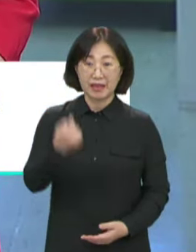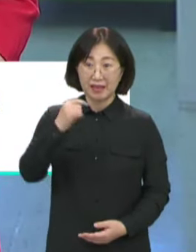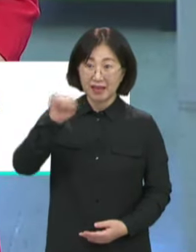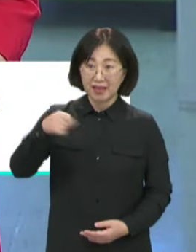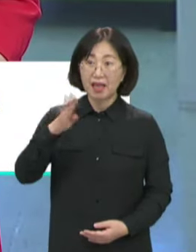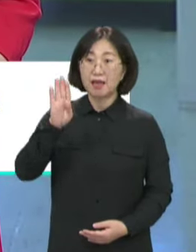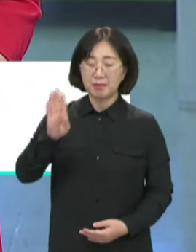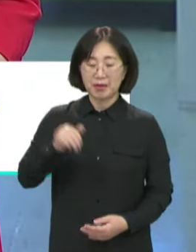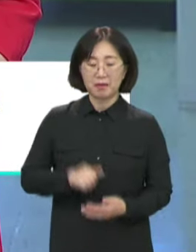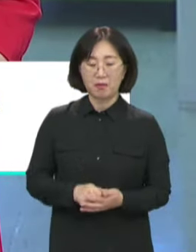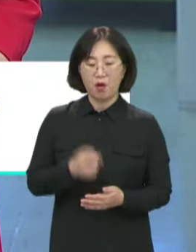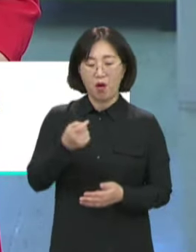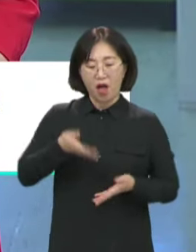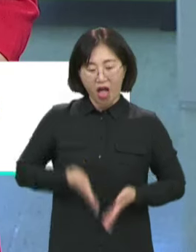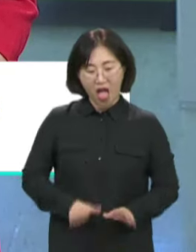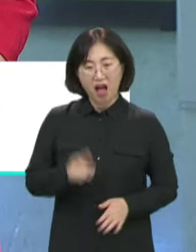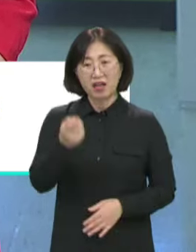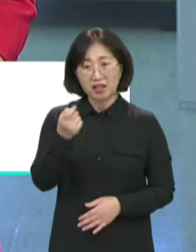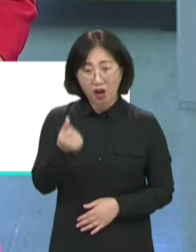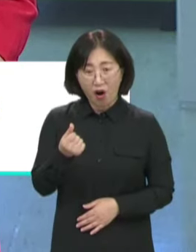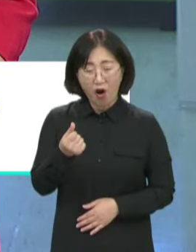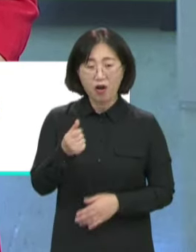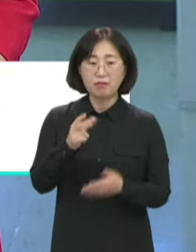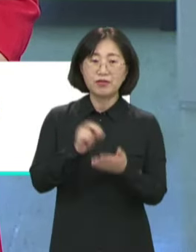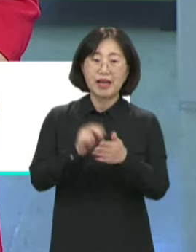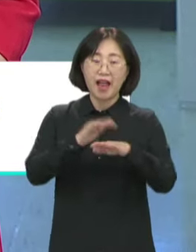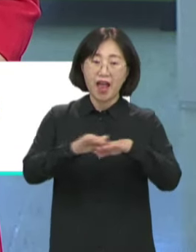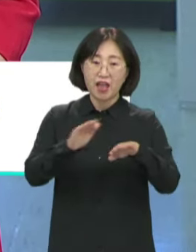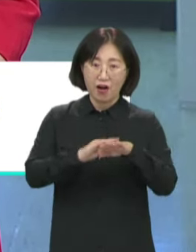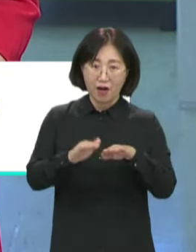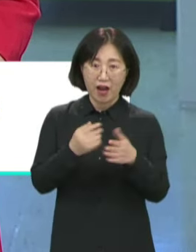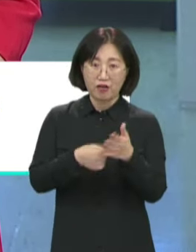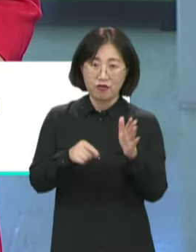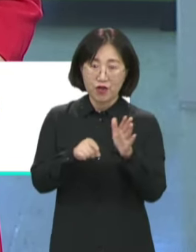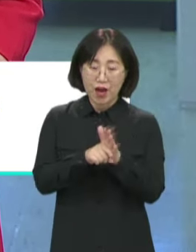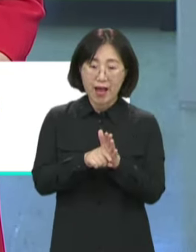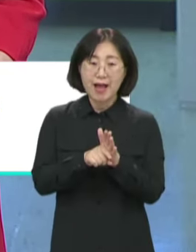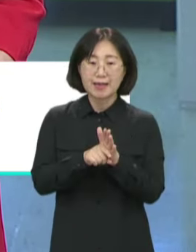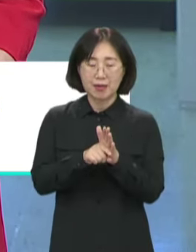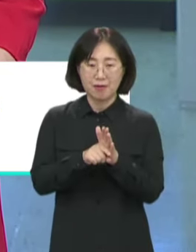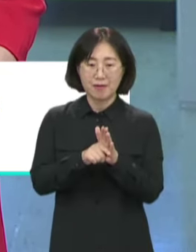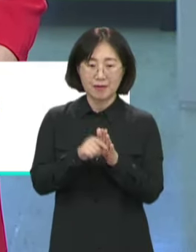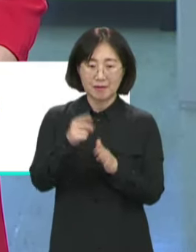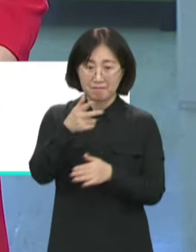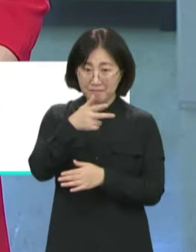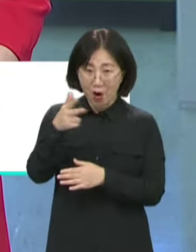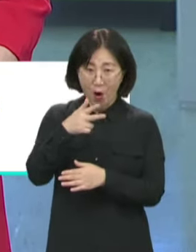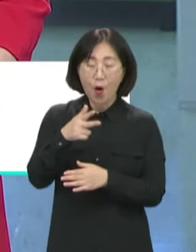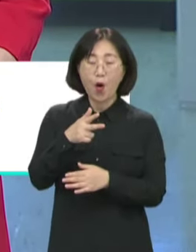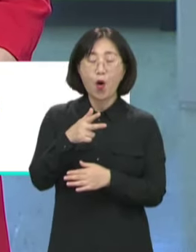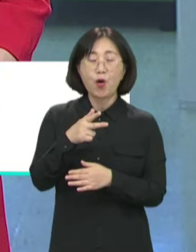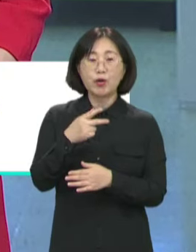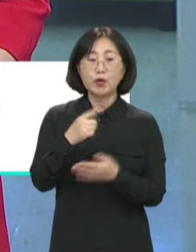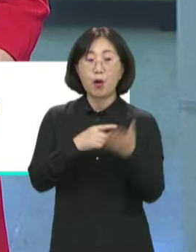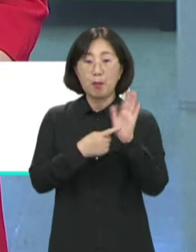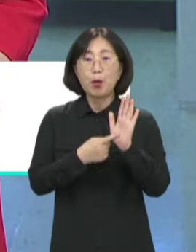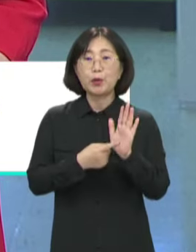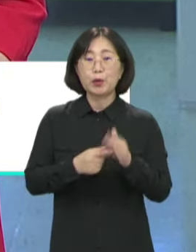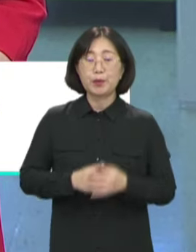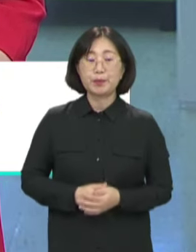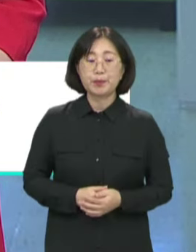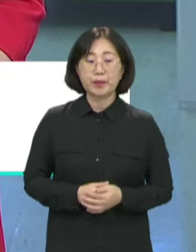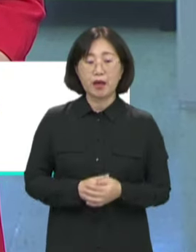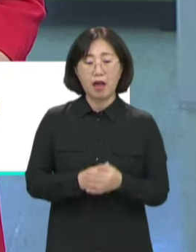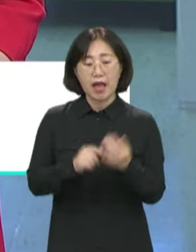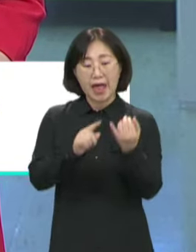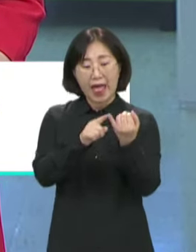TJB는 저출산 문제의 새로운 해결 방안을 함께 고민하기 위해 기획 보도를 이어가고 있습니다. 유산율을 줄인다면 인구